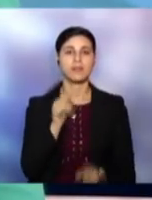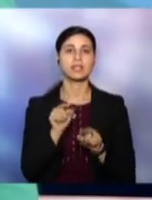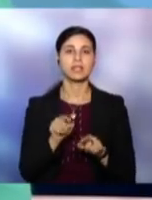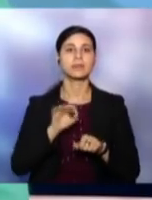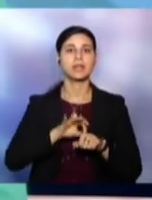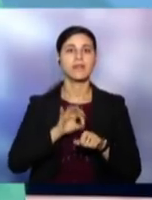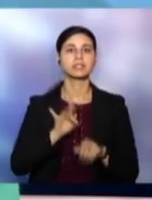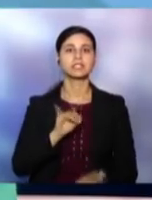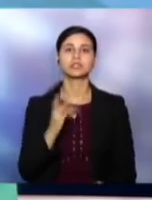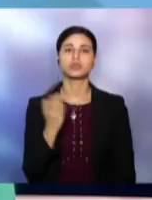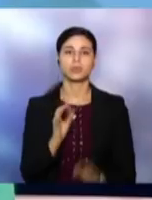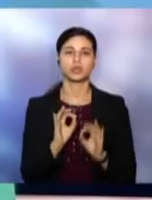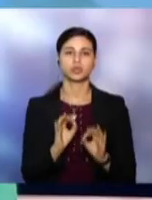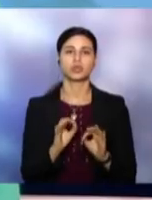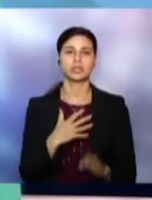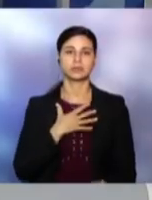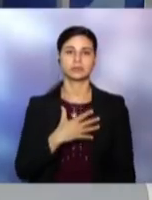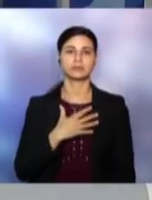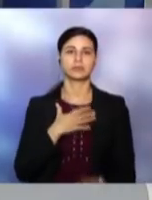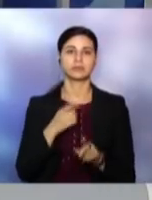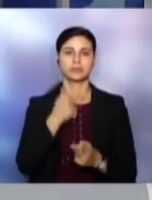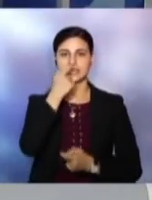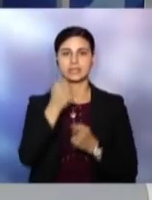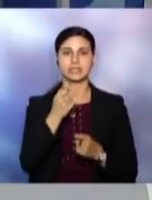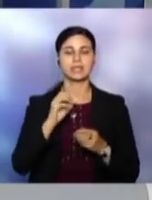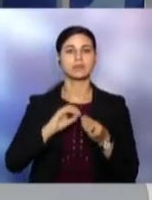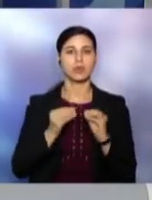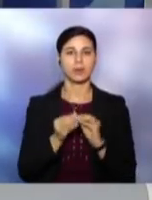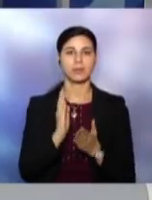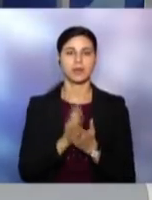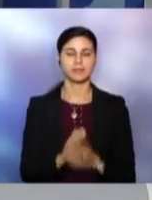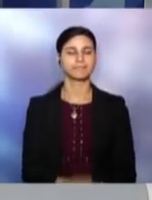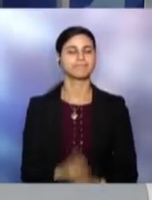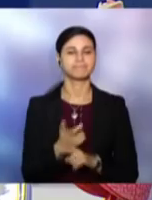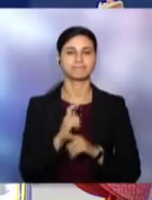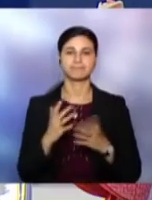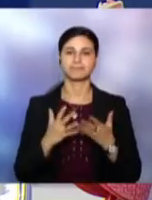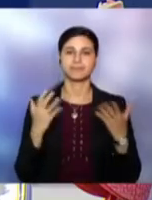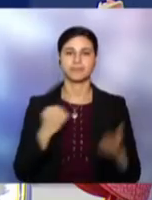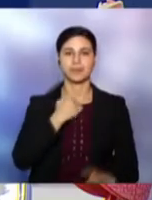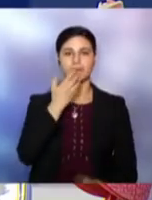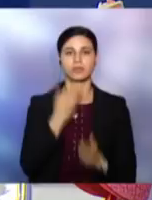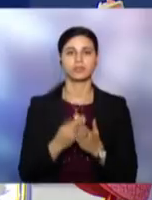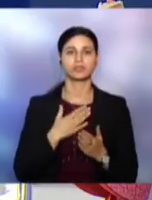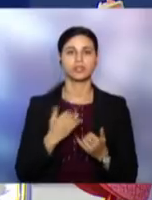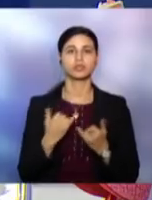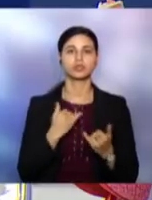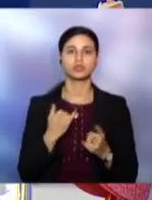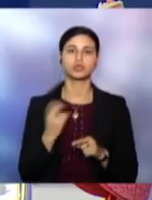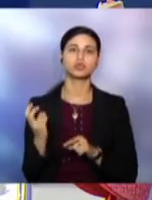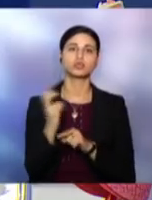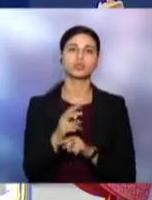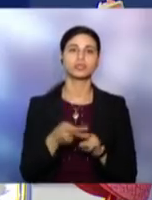დაავადების რისკს, რომელიც სწორედ სასუნთქი სისტემის ძირითად პათოგენს წარმოადგენს. ძალიან დიდი მადლობა ქალბატონ მაია ჩვენთან სტუმრობისთვის და